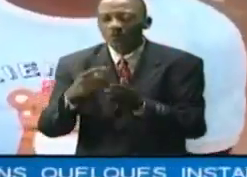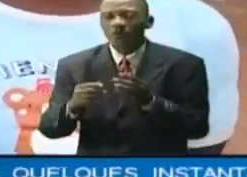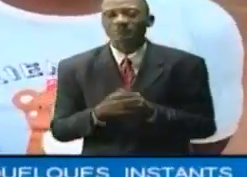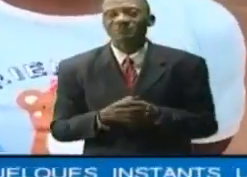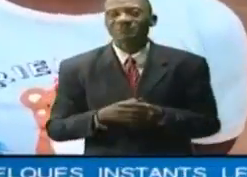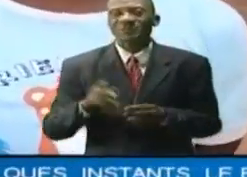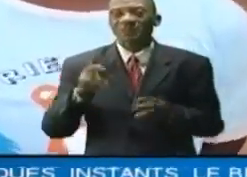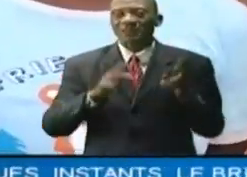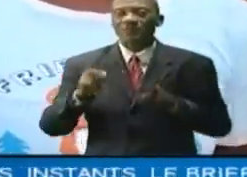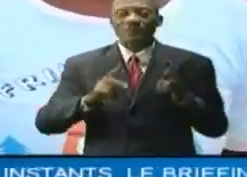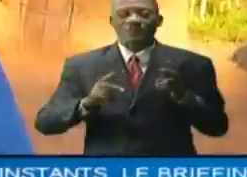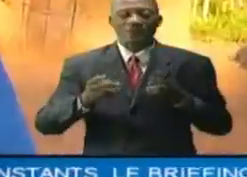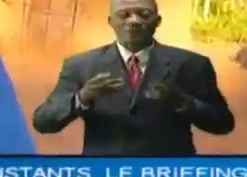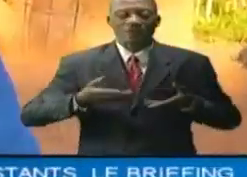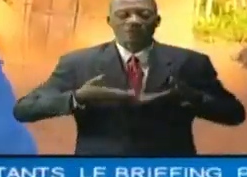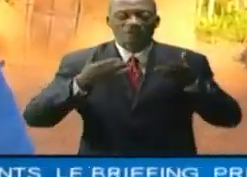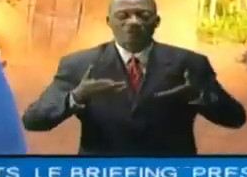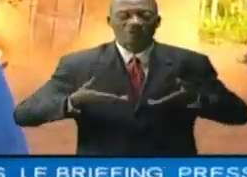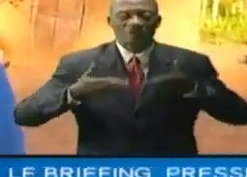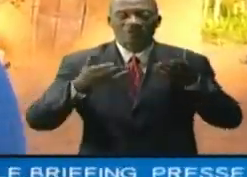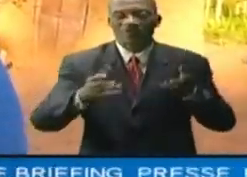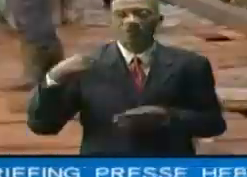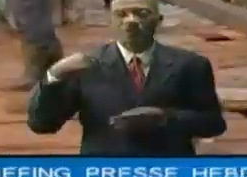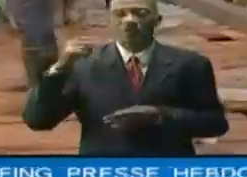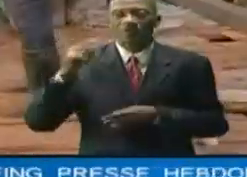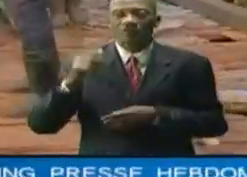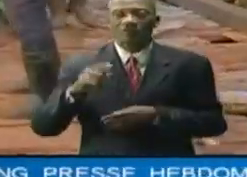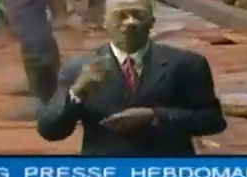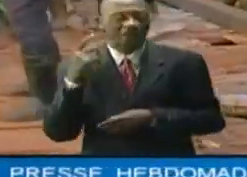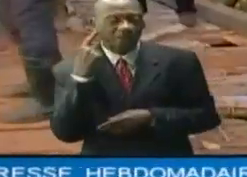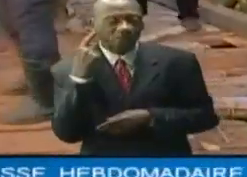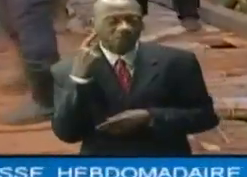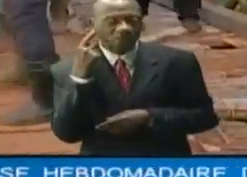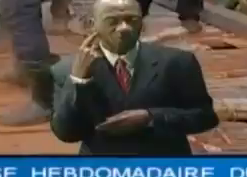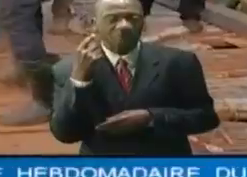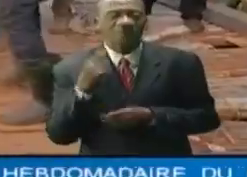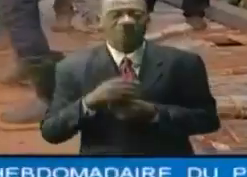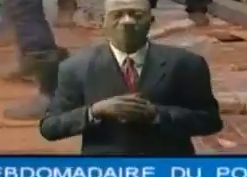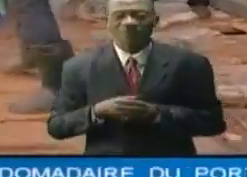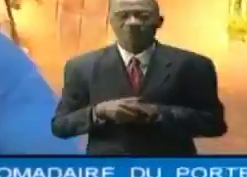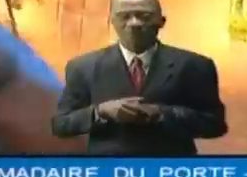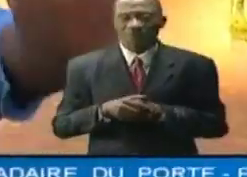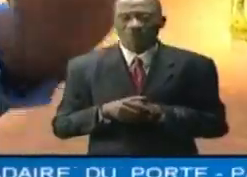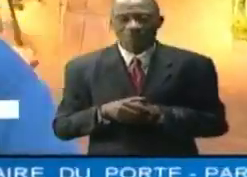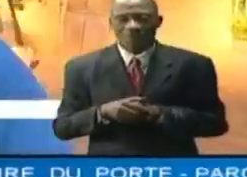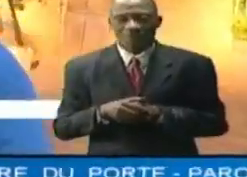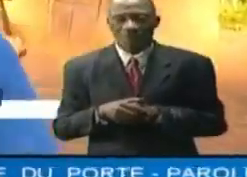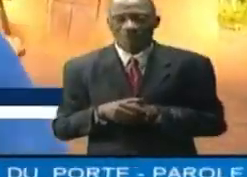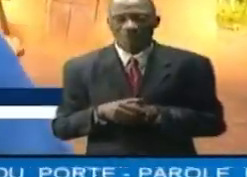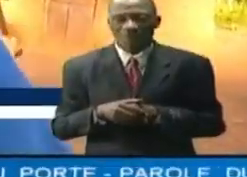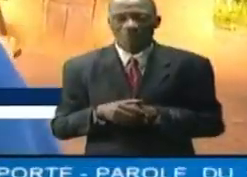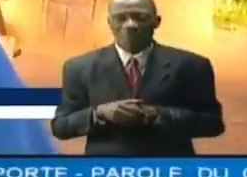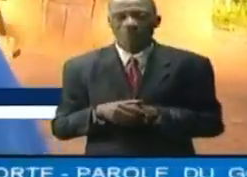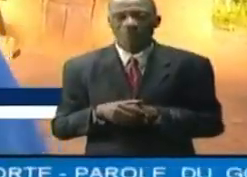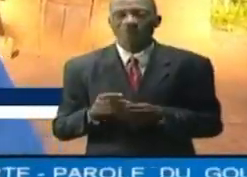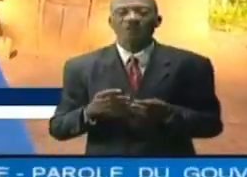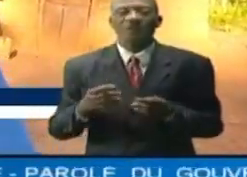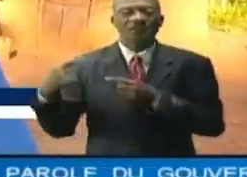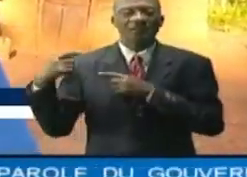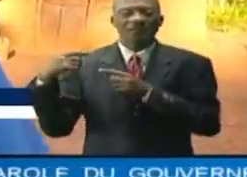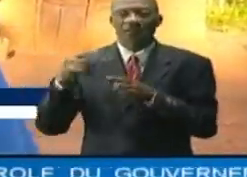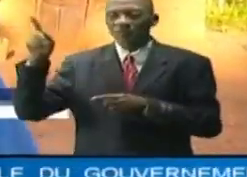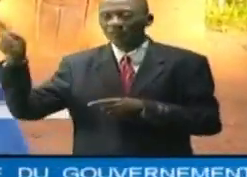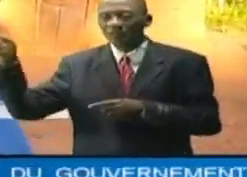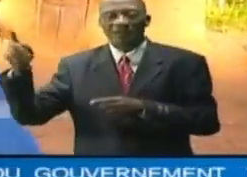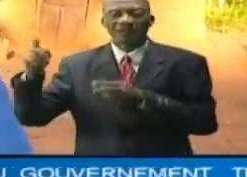ses doléances. La barrière, c'est elle qui m'a. Les nombres de barrières sont exagérés. Des titulés à Bouta, on trouve plus de 10